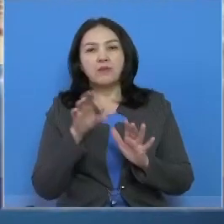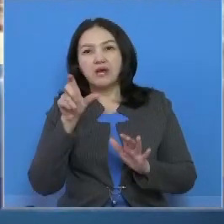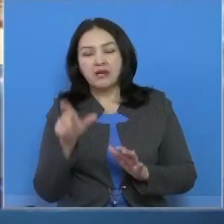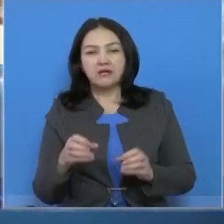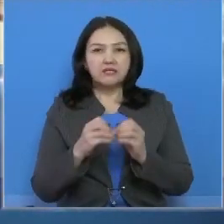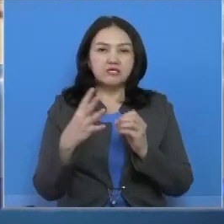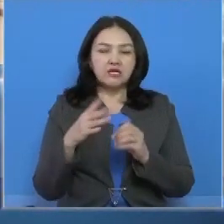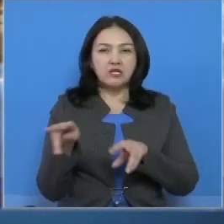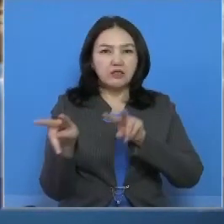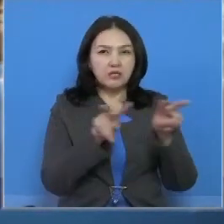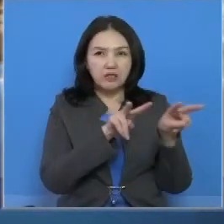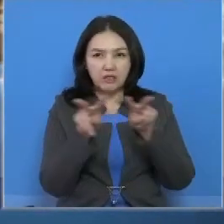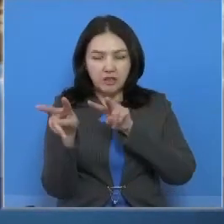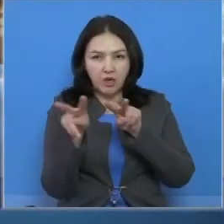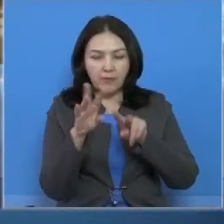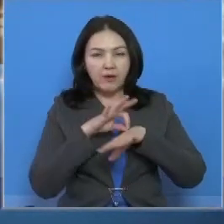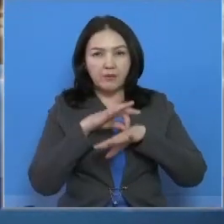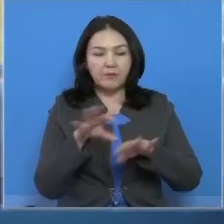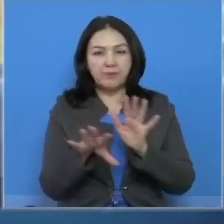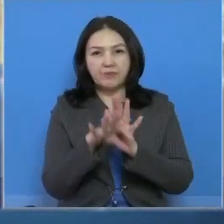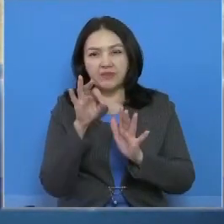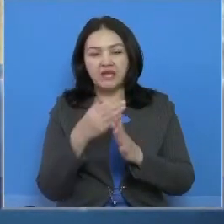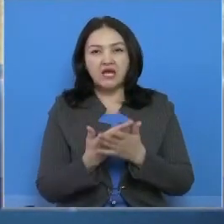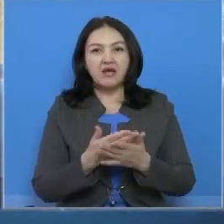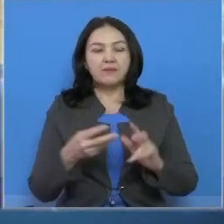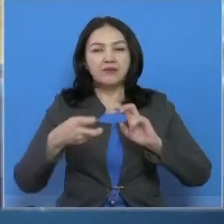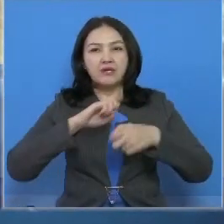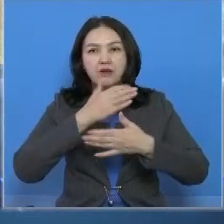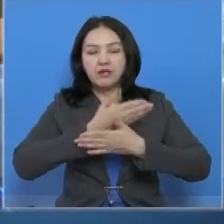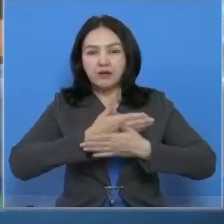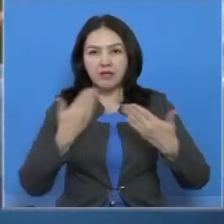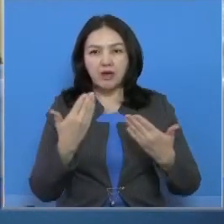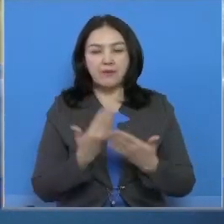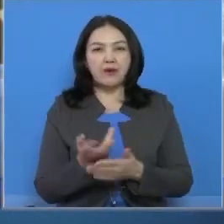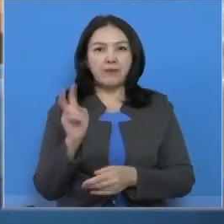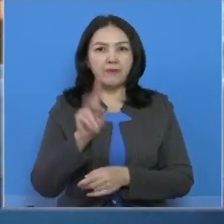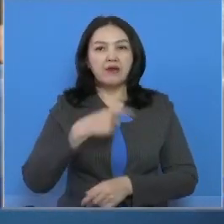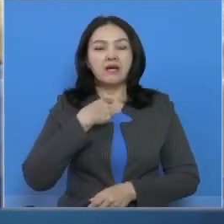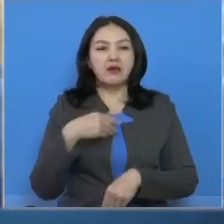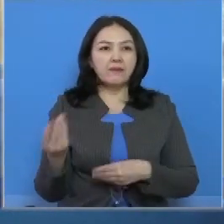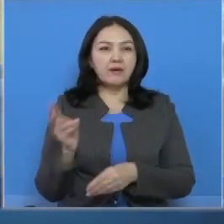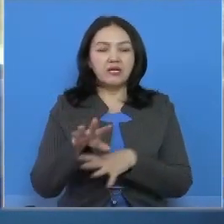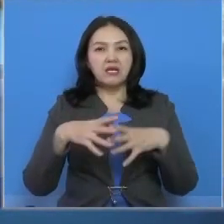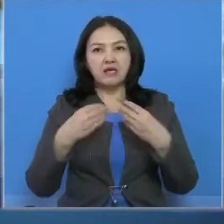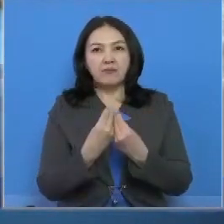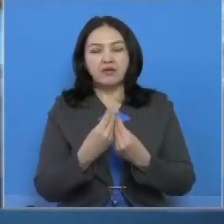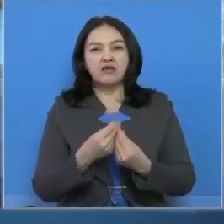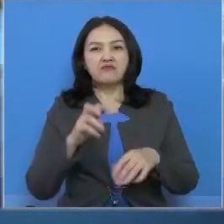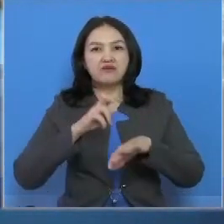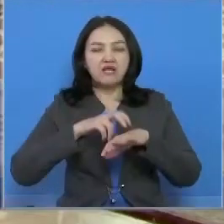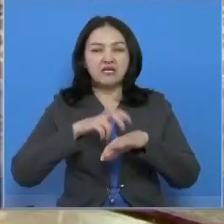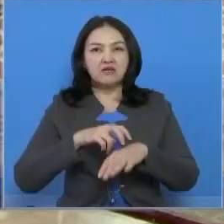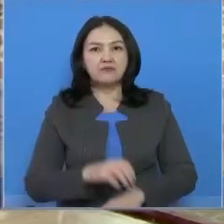14 наблюдателей следят за ходом выборов нарушения отмечено не было сюда проголосовать пришла семья с династии